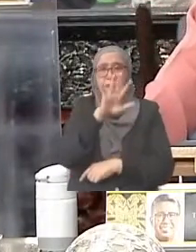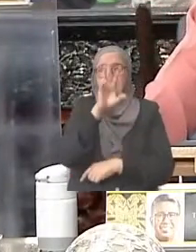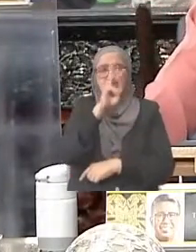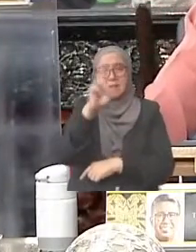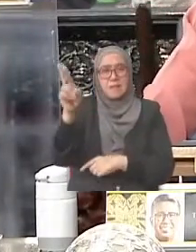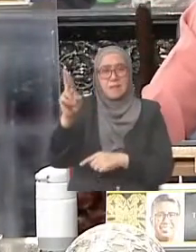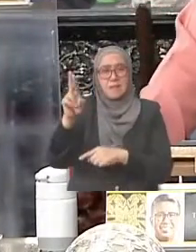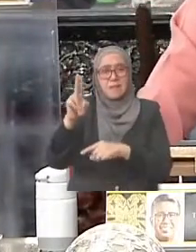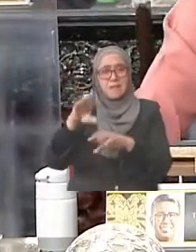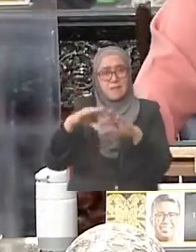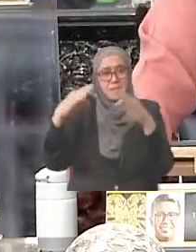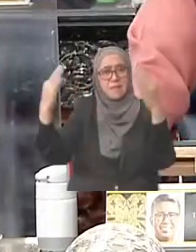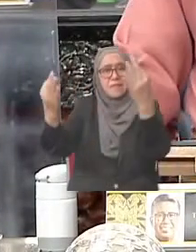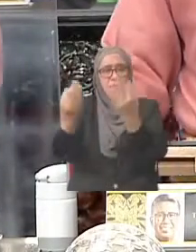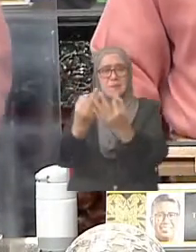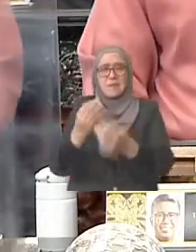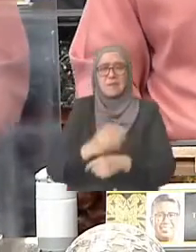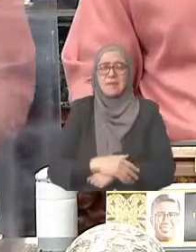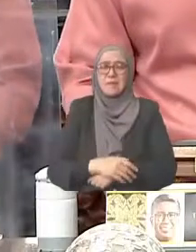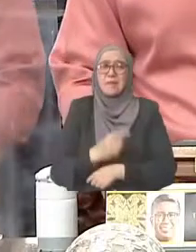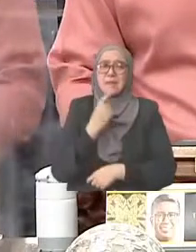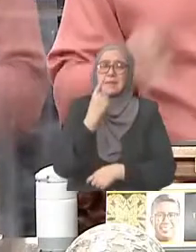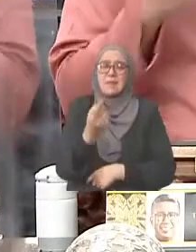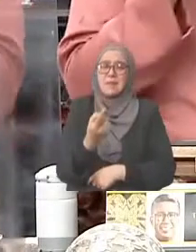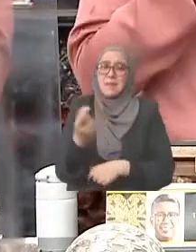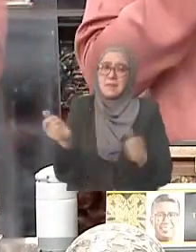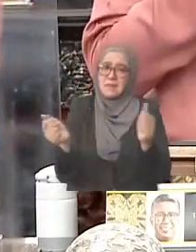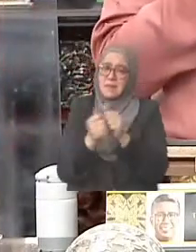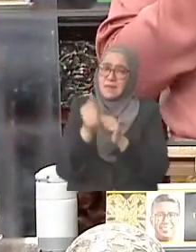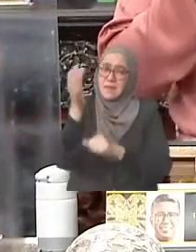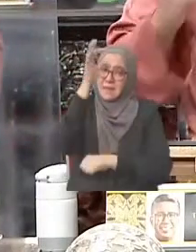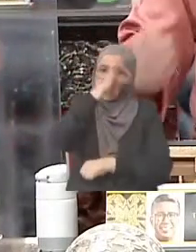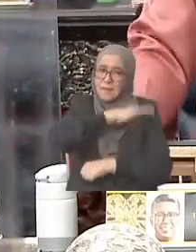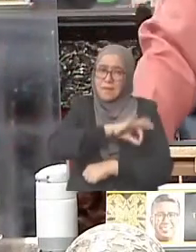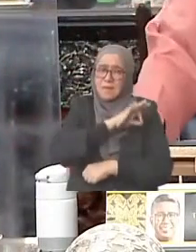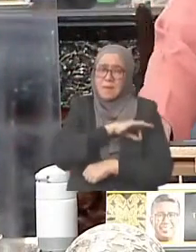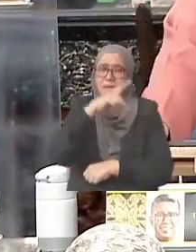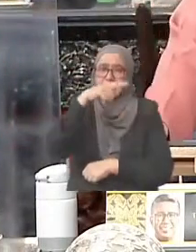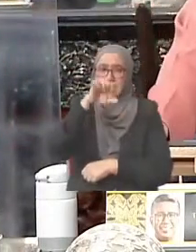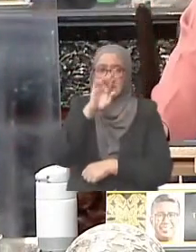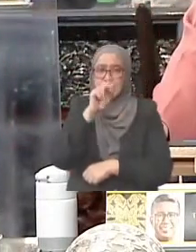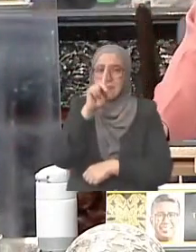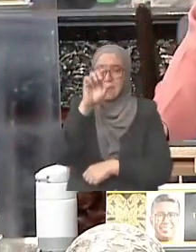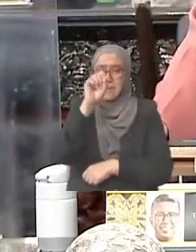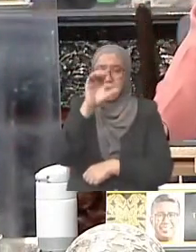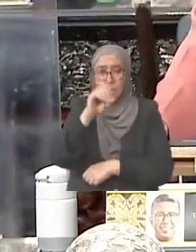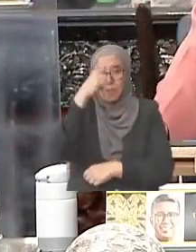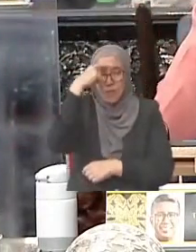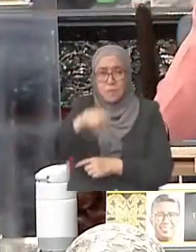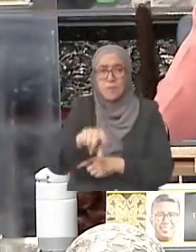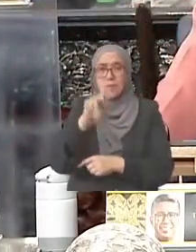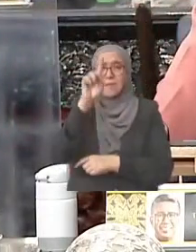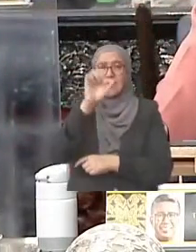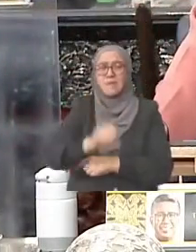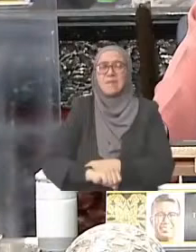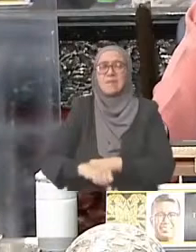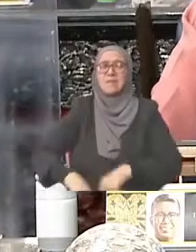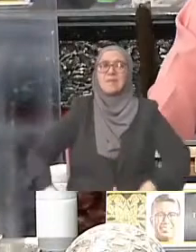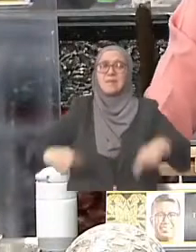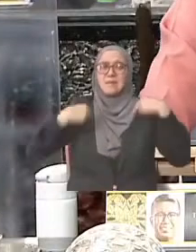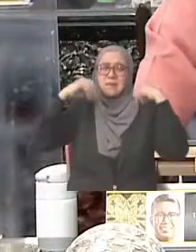setiap ini diikuti dengan penyelarasan faidah-faidah perkeso kepada koshari hidup yang dijangka akan memanfaatkan lebih